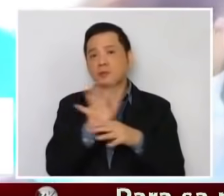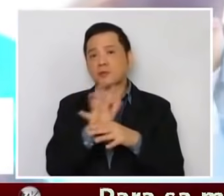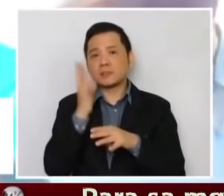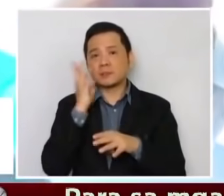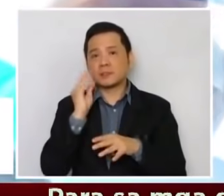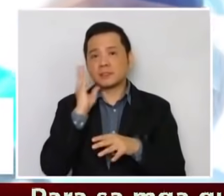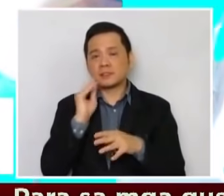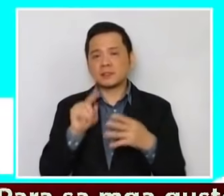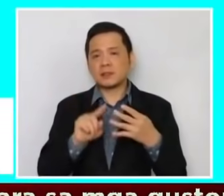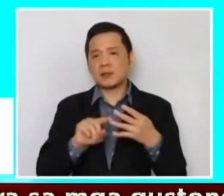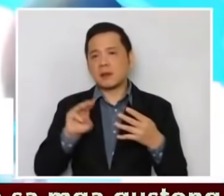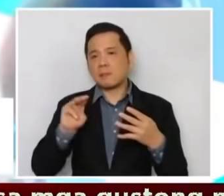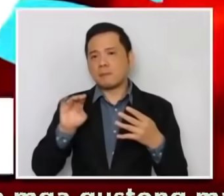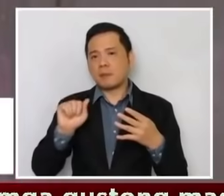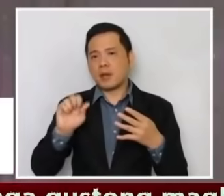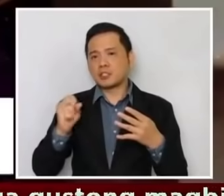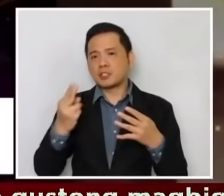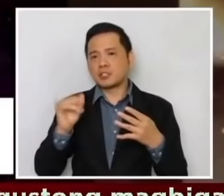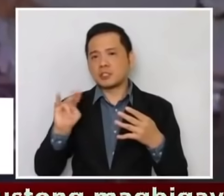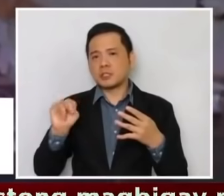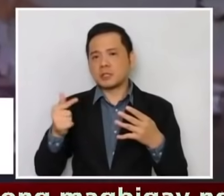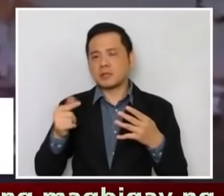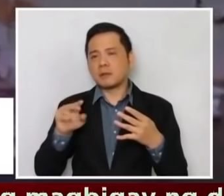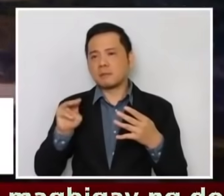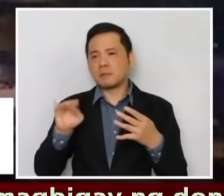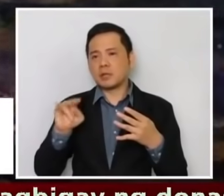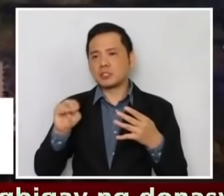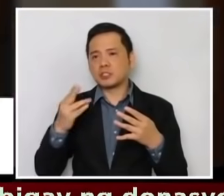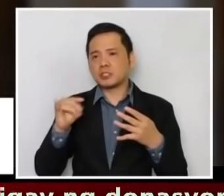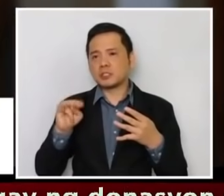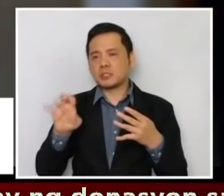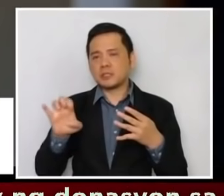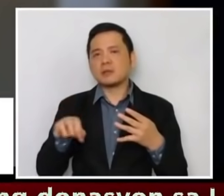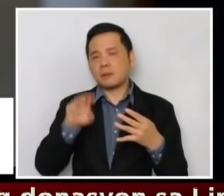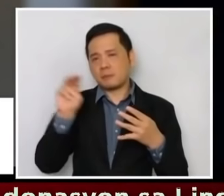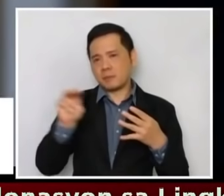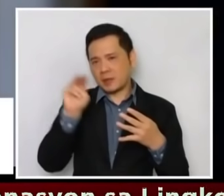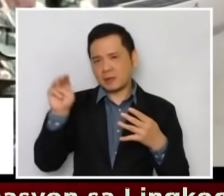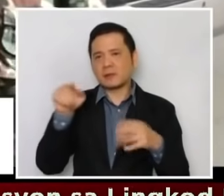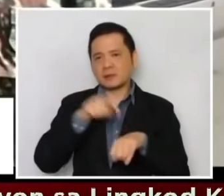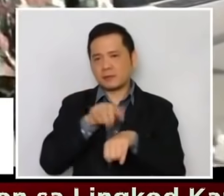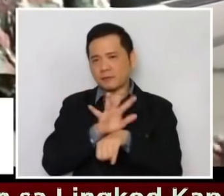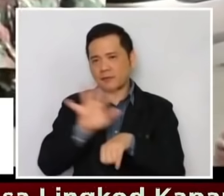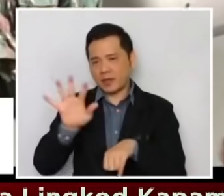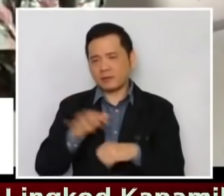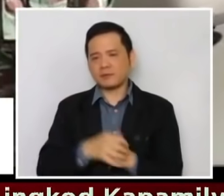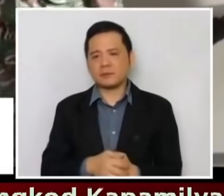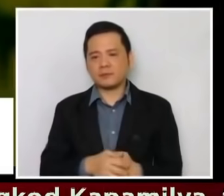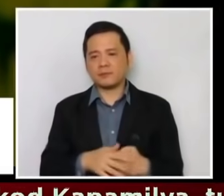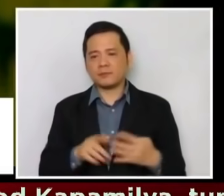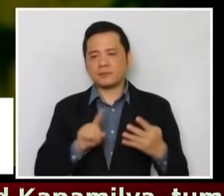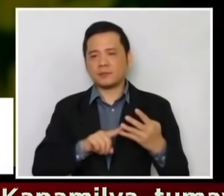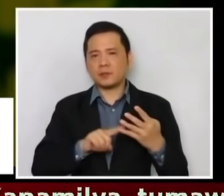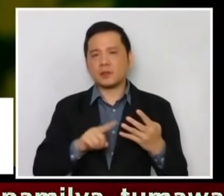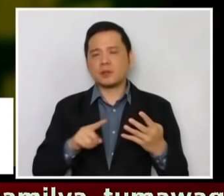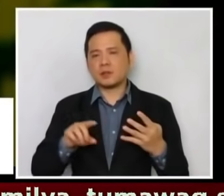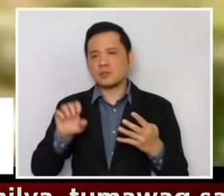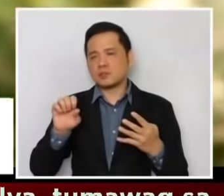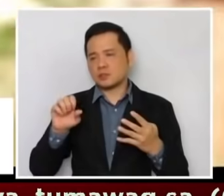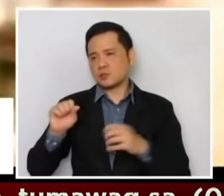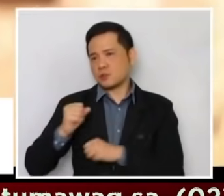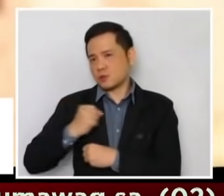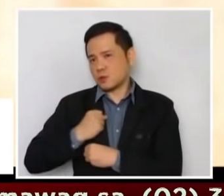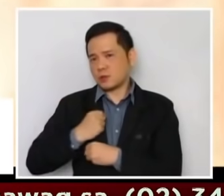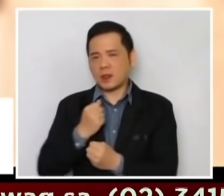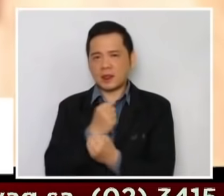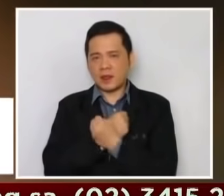na Mashing Machine tuwing Lunes alas 6 ng gabi. Palabas na din dito ngayon ang A Soldier's Love nina Gerald Anderson